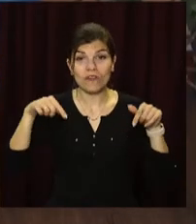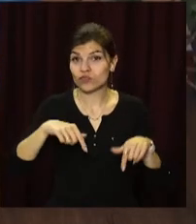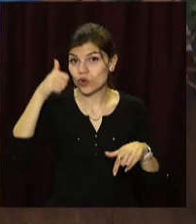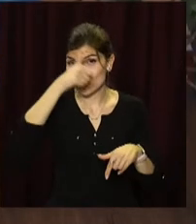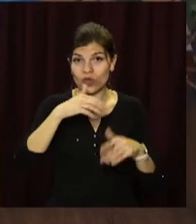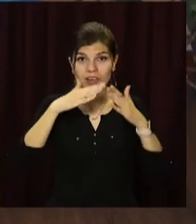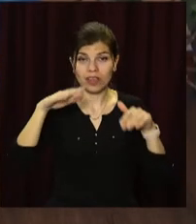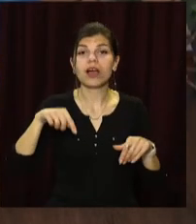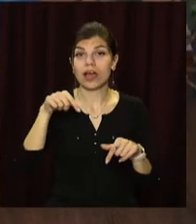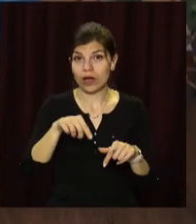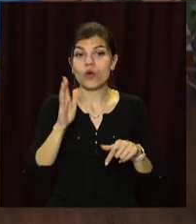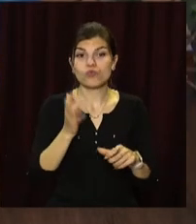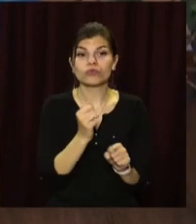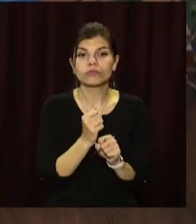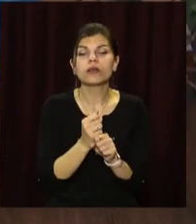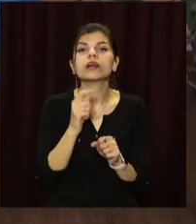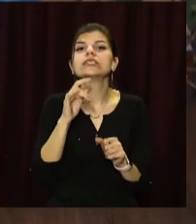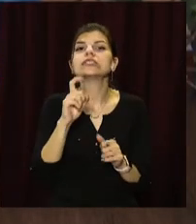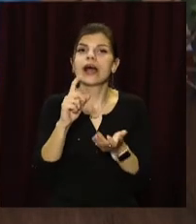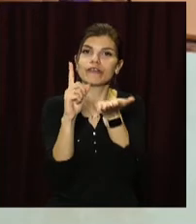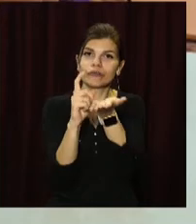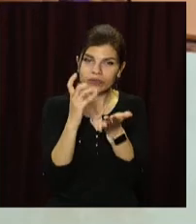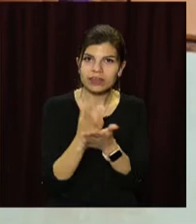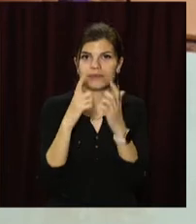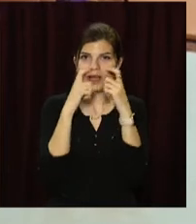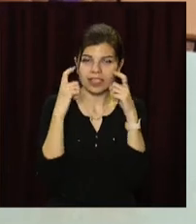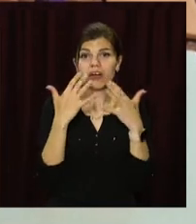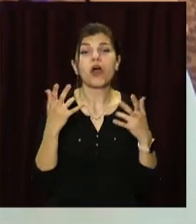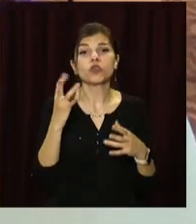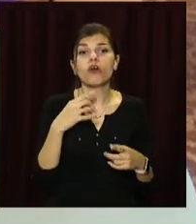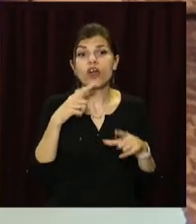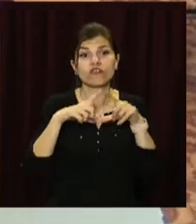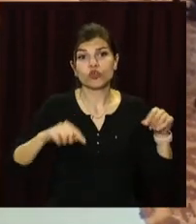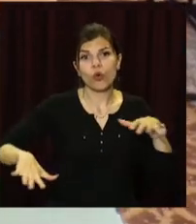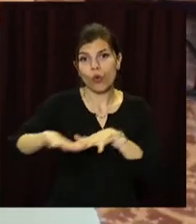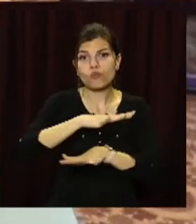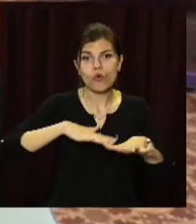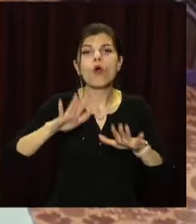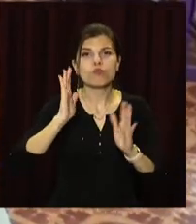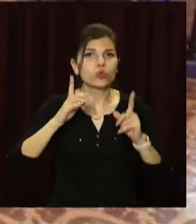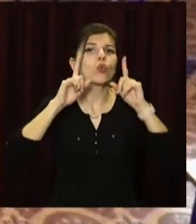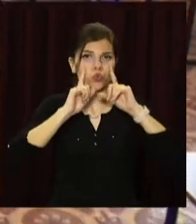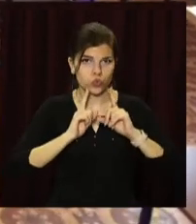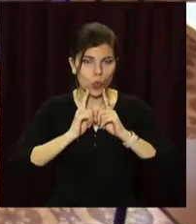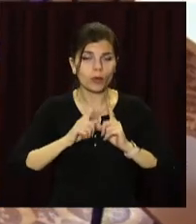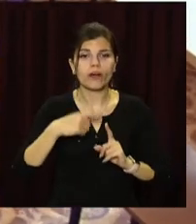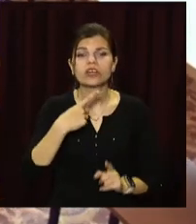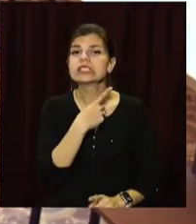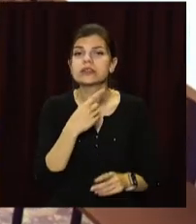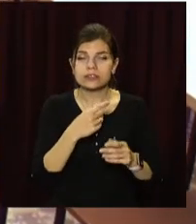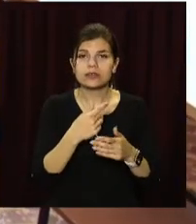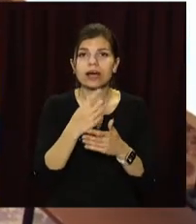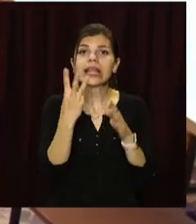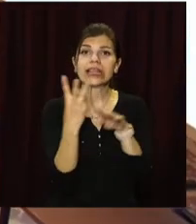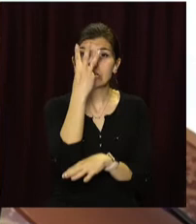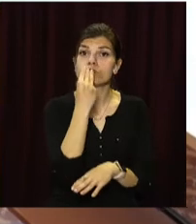шкільні табори облаштовують з урахуванням карантинних обмежень, але, кажуть, у школі умови перебування будуть комфортними. Забезпечать дітей і